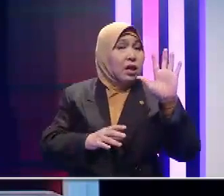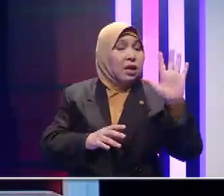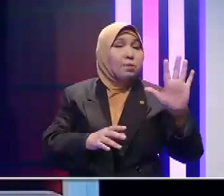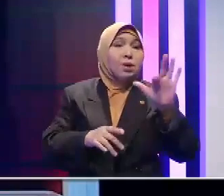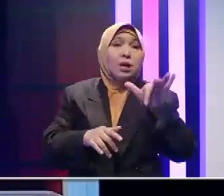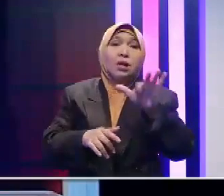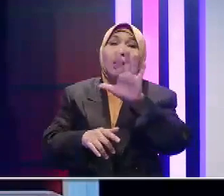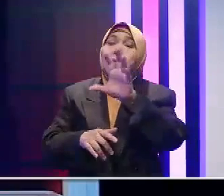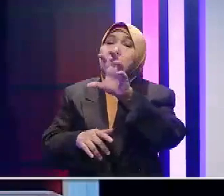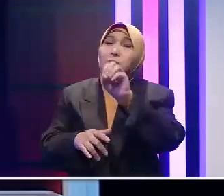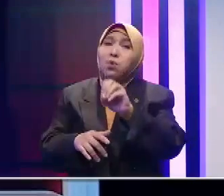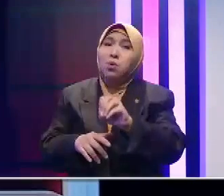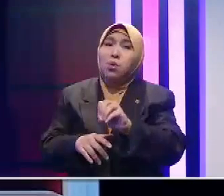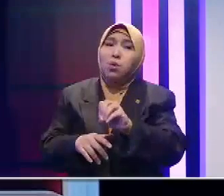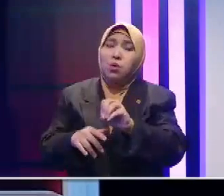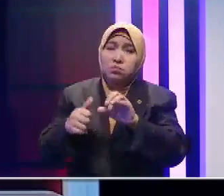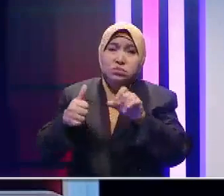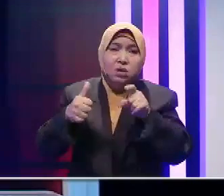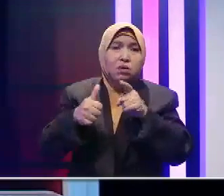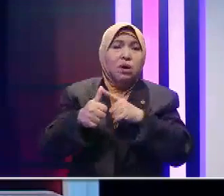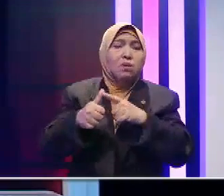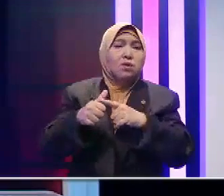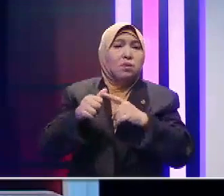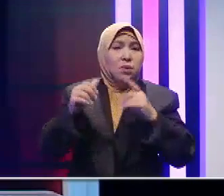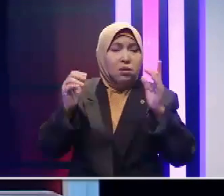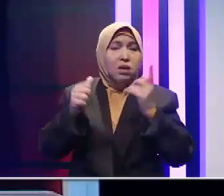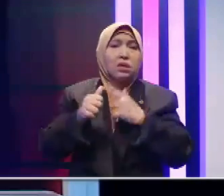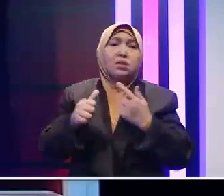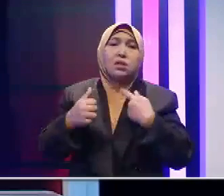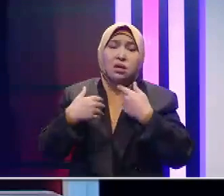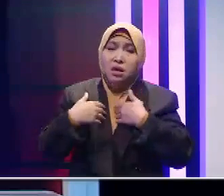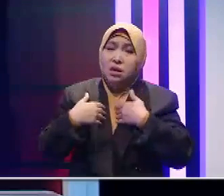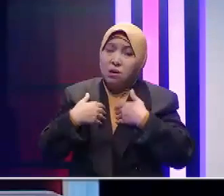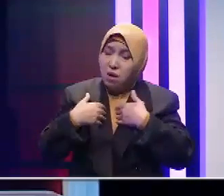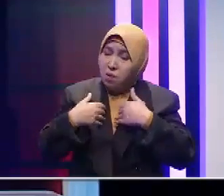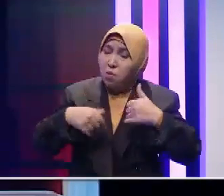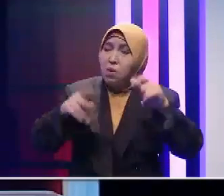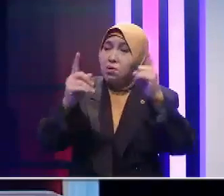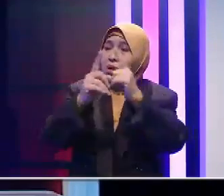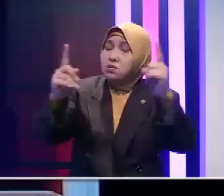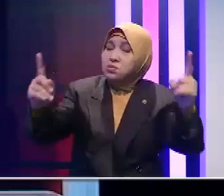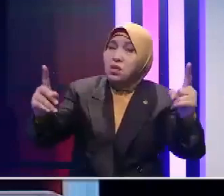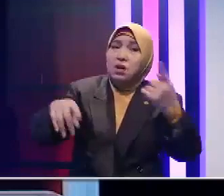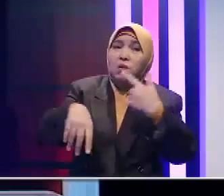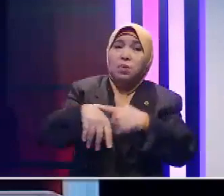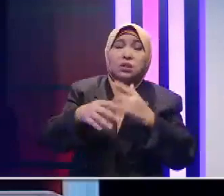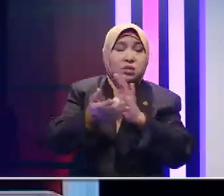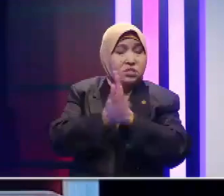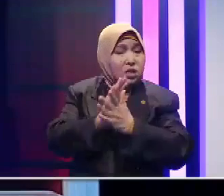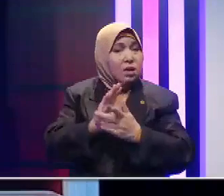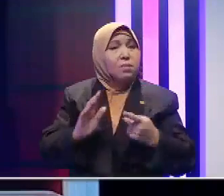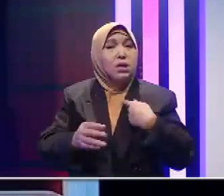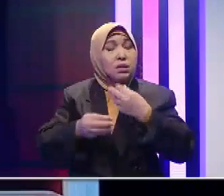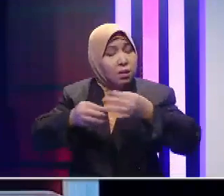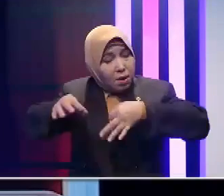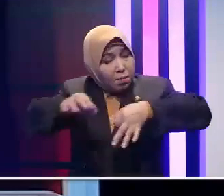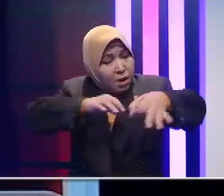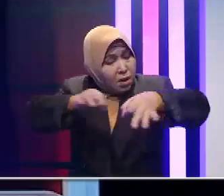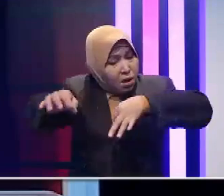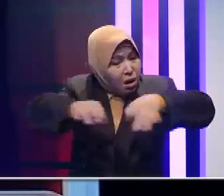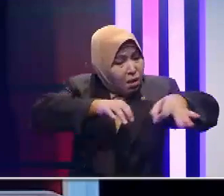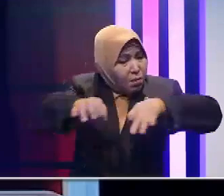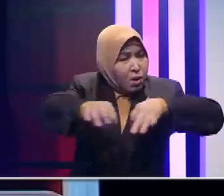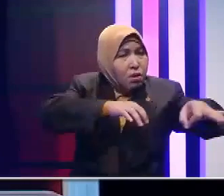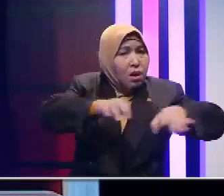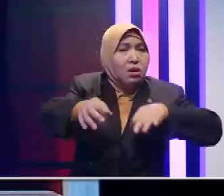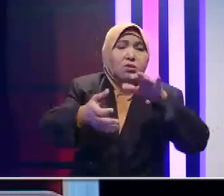5:50 dah solat 5 waktu hari solat pertama. Sedangkan kita ada jarak waktu. Kan? Jadi bila kita diberi penerangan-penerangan macam tu,